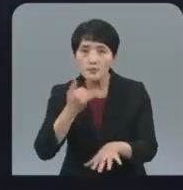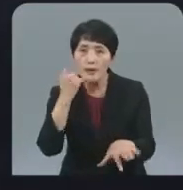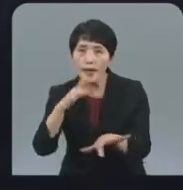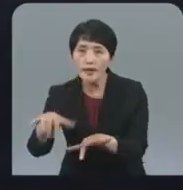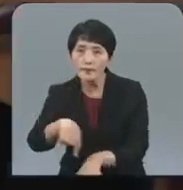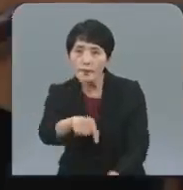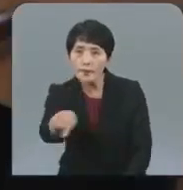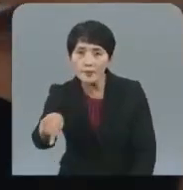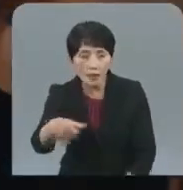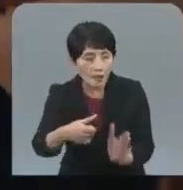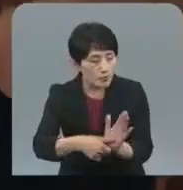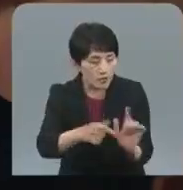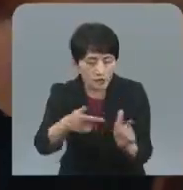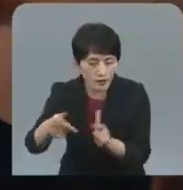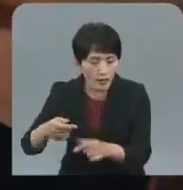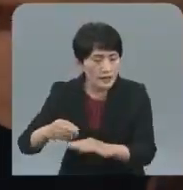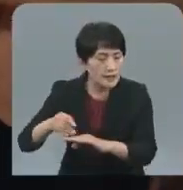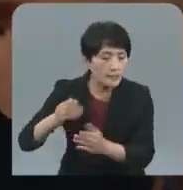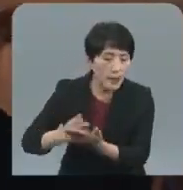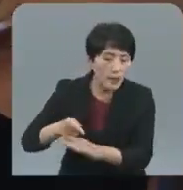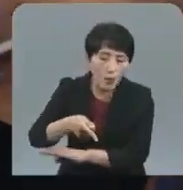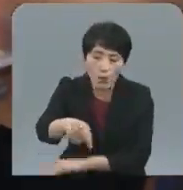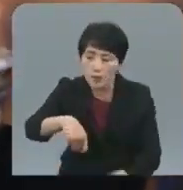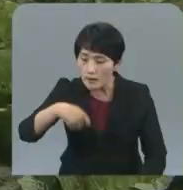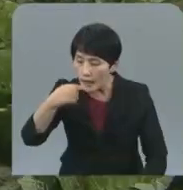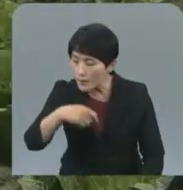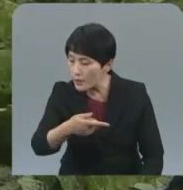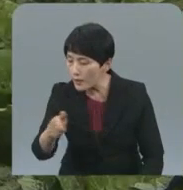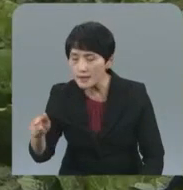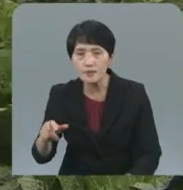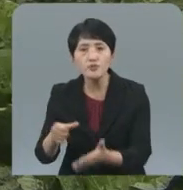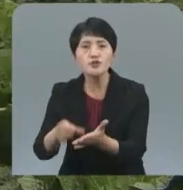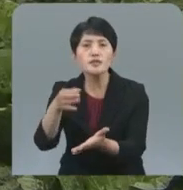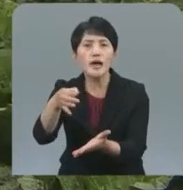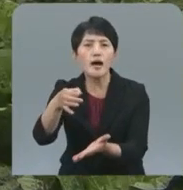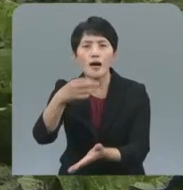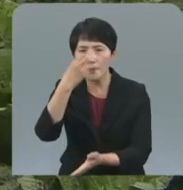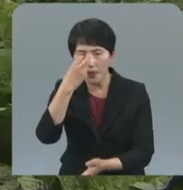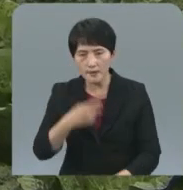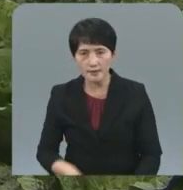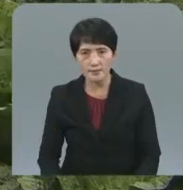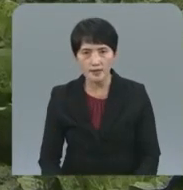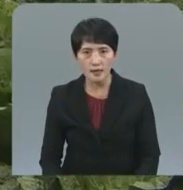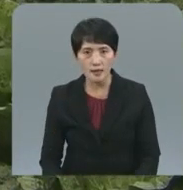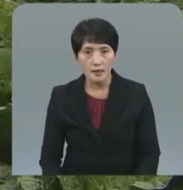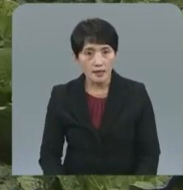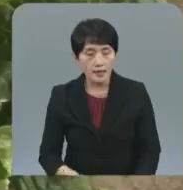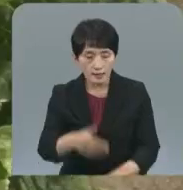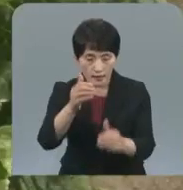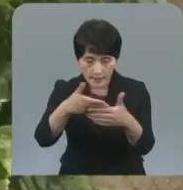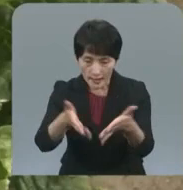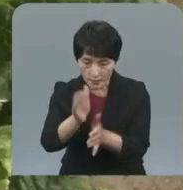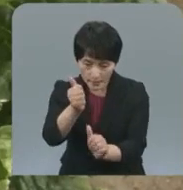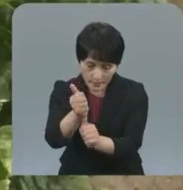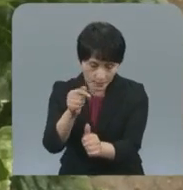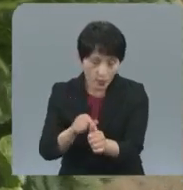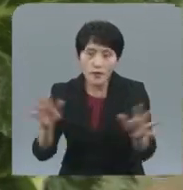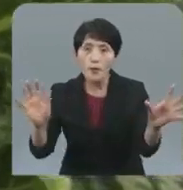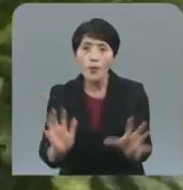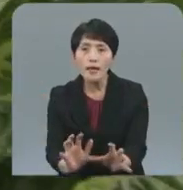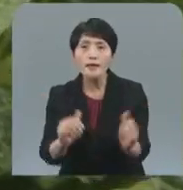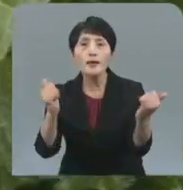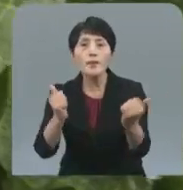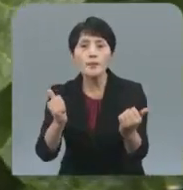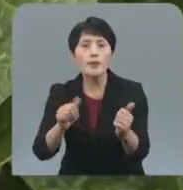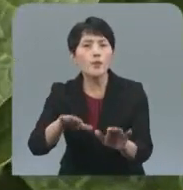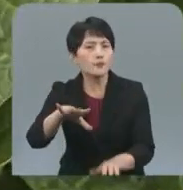品价格的稳定。政府还向各部门分配了所负责的商品的种类，例如企划财政部负责鸡蛋、大